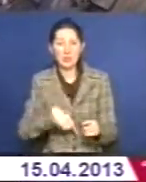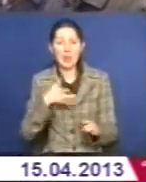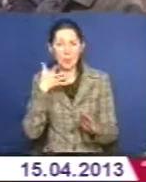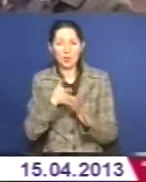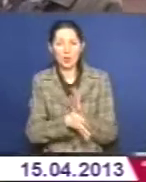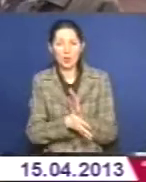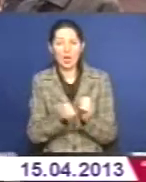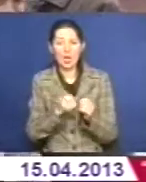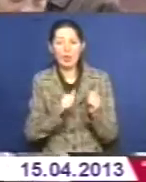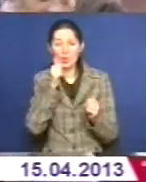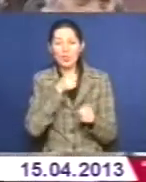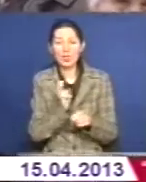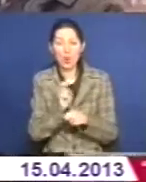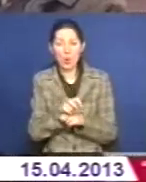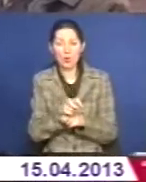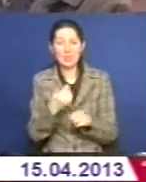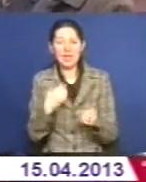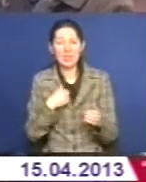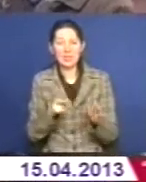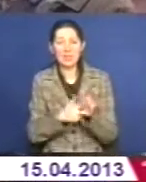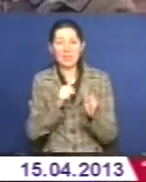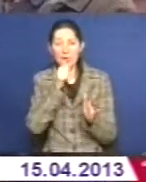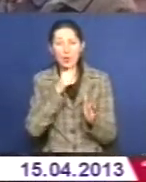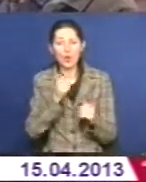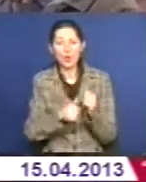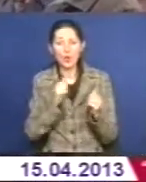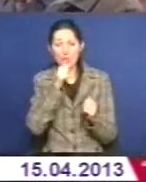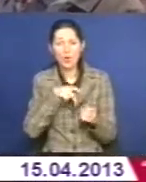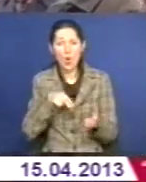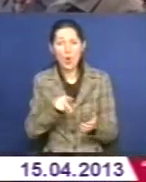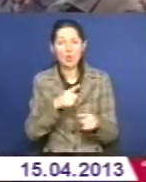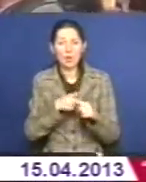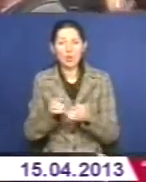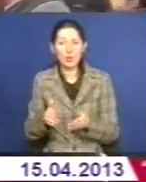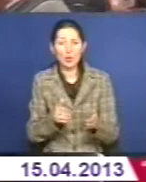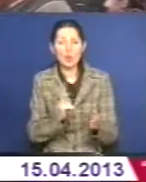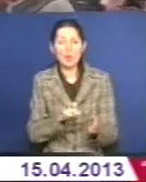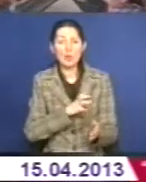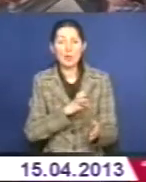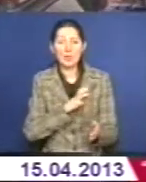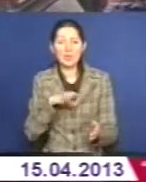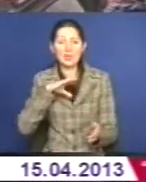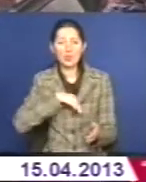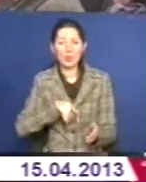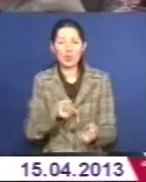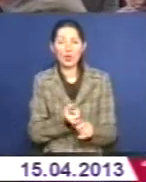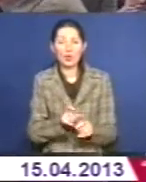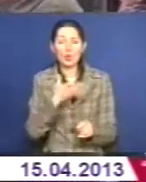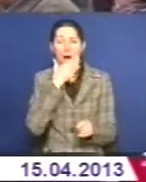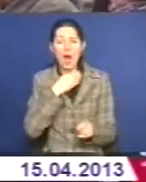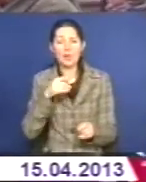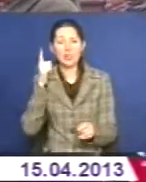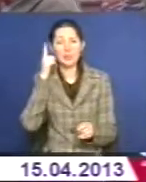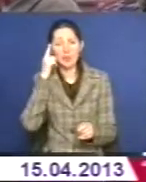8 років кожного року ходжу на цю хресну дорогу, щоб якось збагатитися духовно. Тут дуже гарні розважання, ми кожного разу